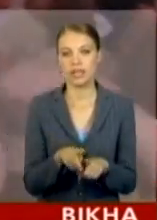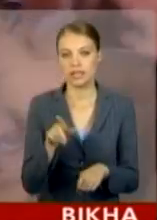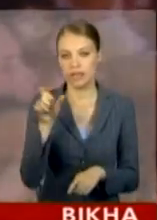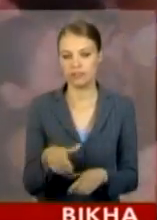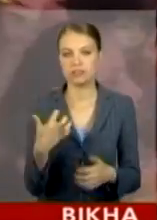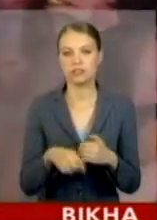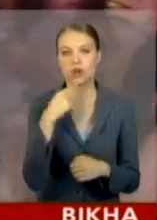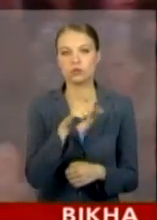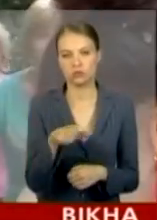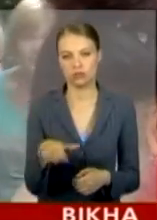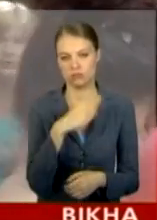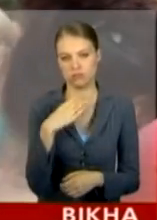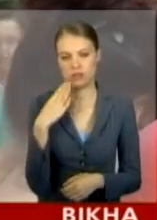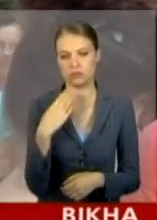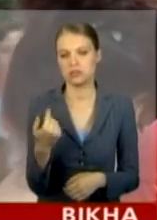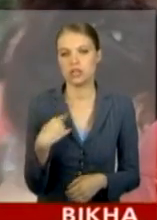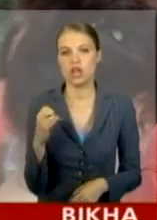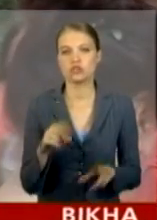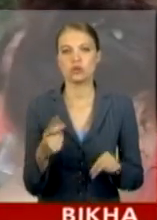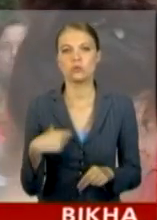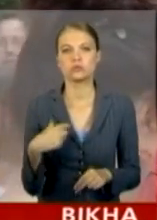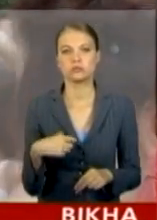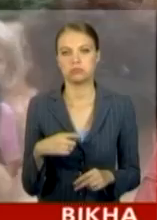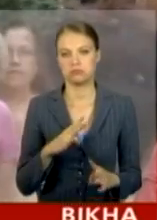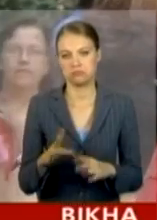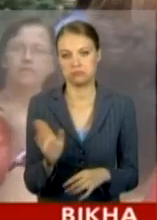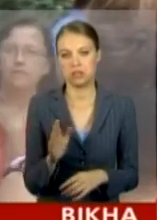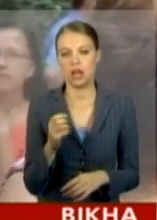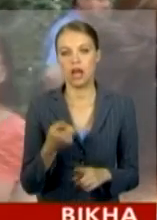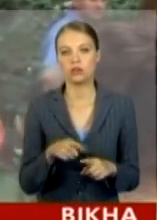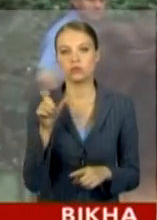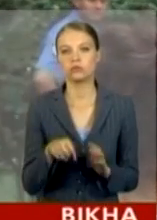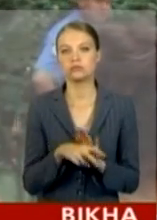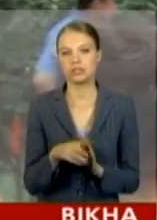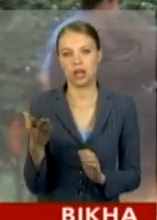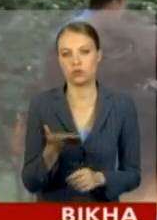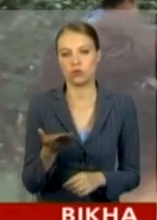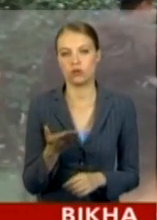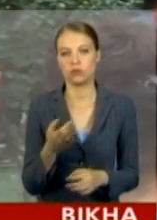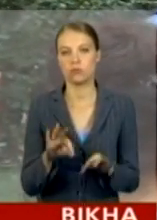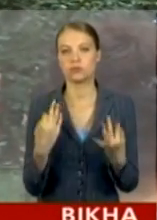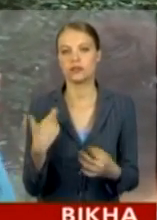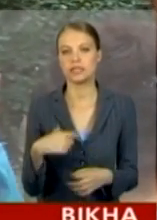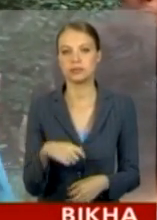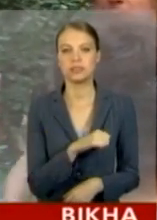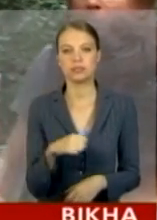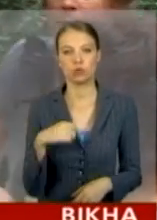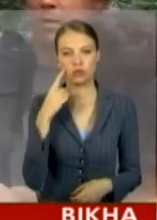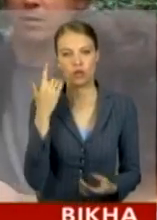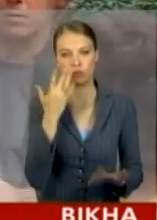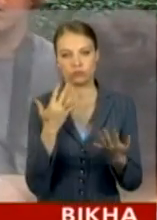він, серед росіян багато. Я не вважаю себе дисидентом. Якщо дисидент, то той чоловік, який дозволяє себе самостійно